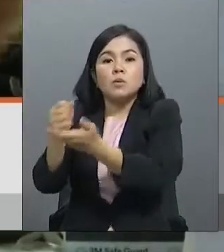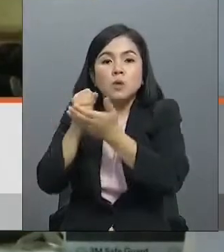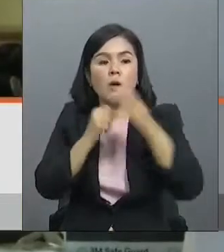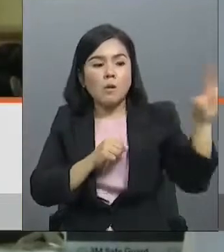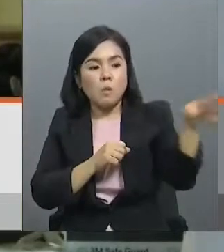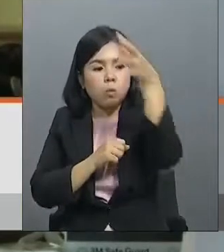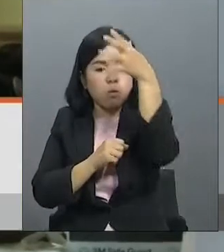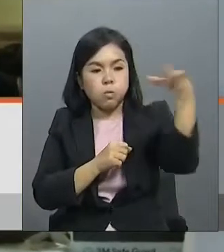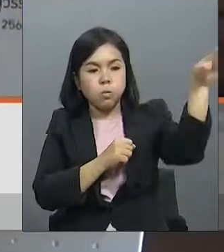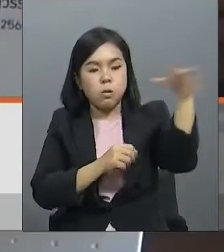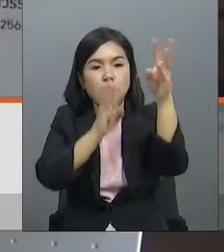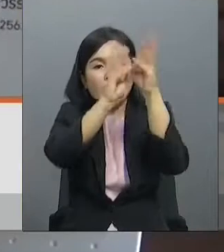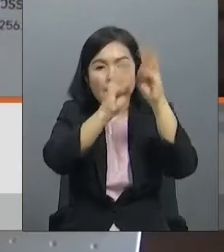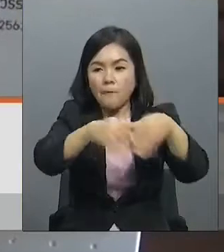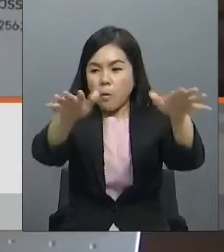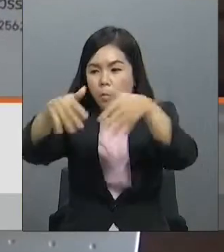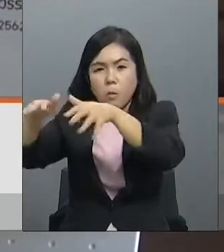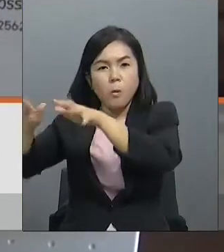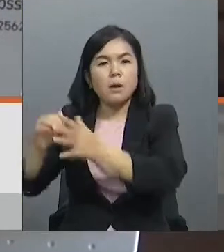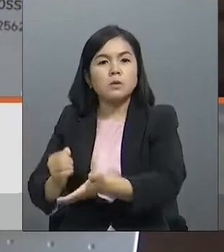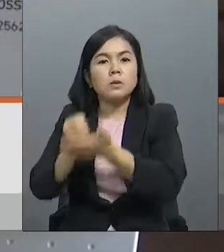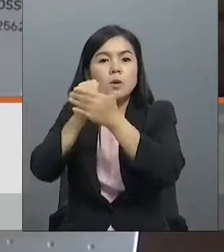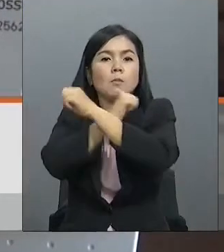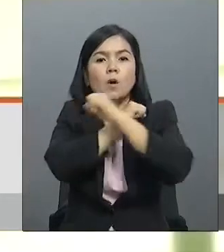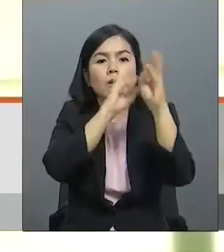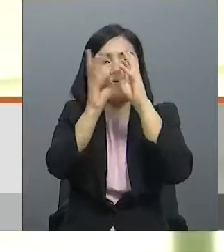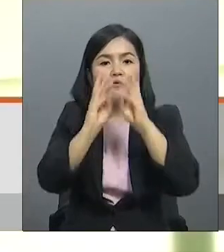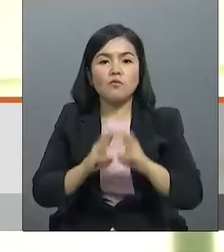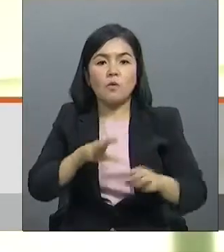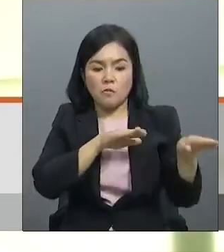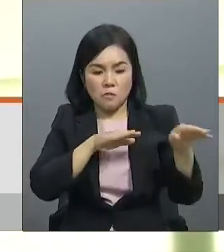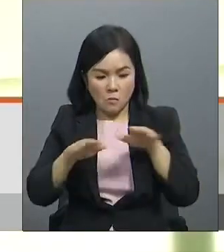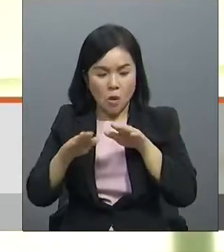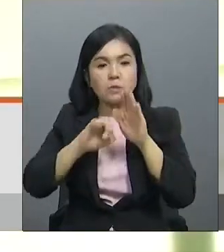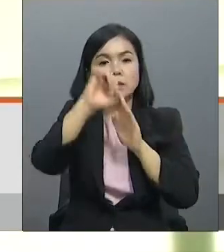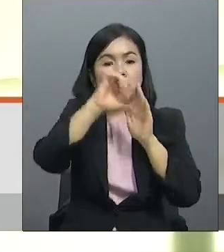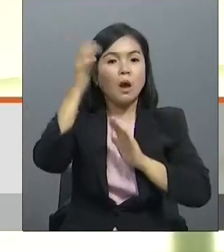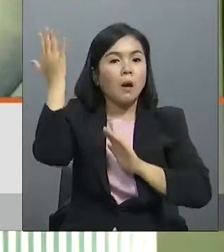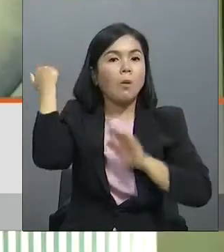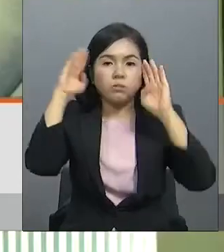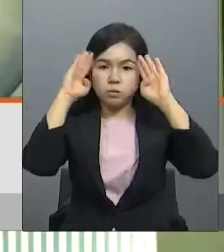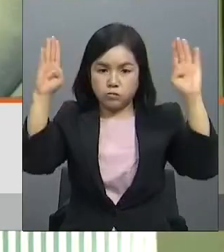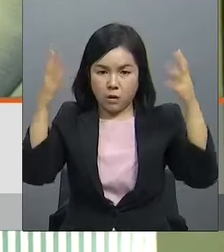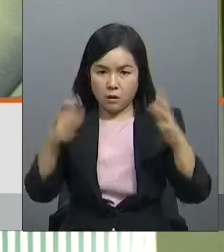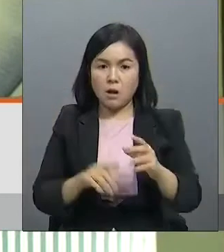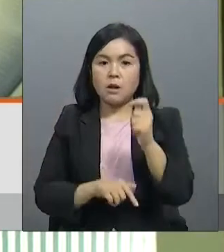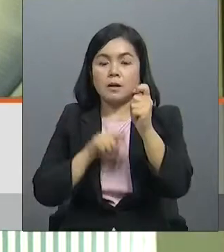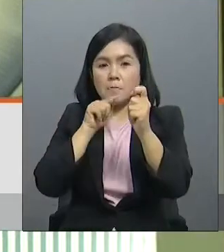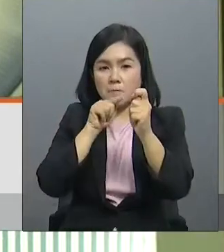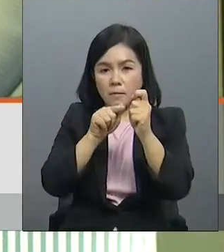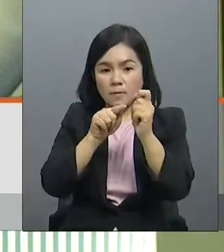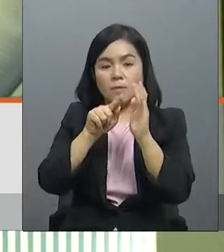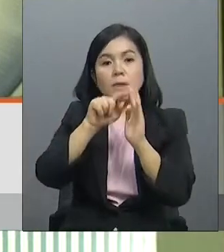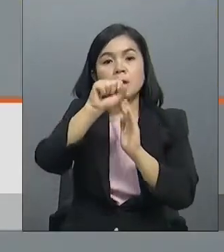ใหม่เตรียมไว้รับมือปัญหาฝุ่นควันหลังจากเกิดวิกฤตฝุ่นควันที่ผ่านมาในพื้นที่อำเภอเสมิงซึ่งวัดค่าฝุ่นละอองขน